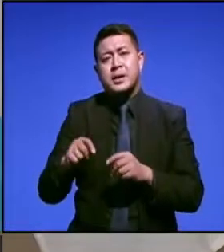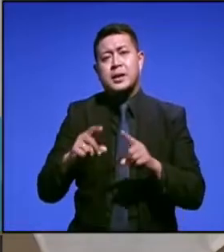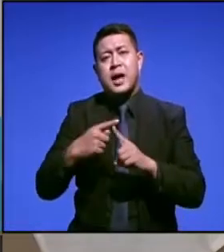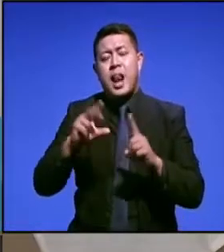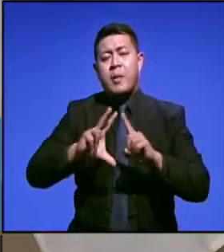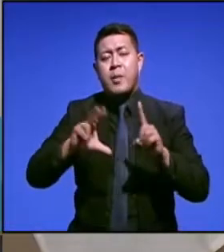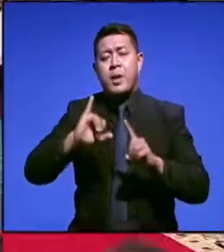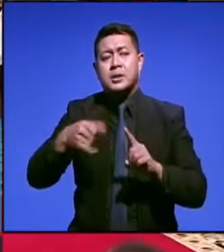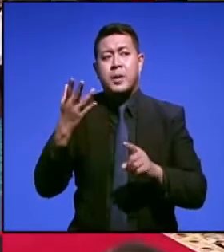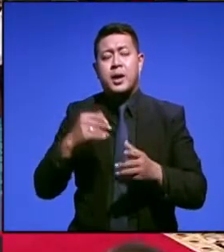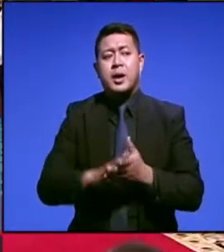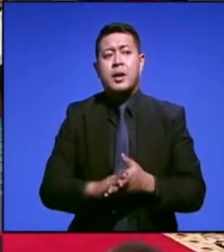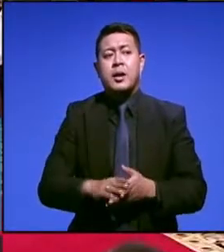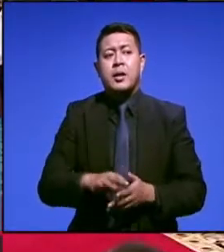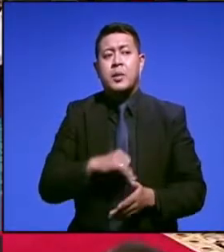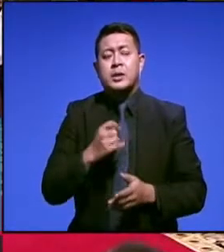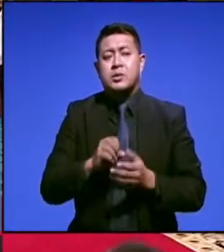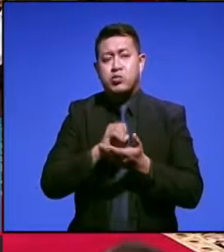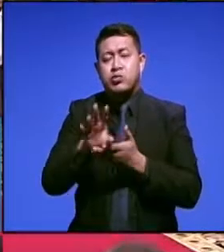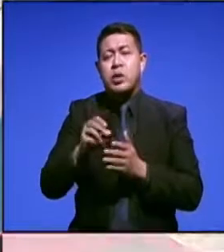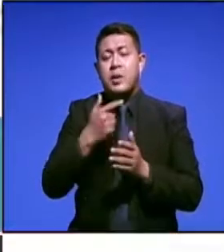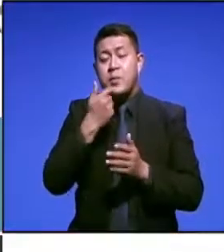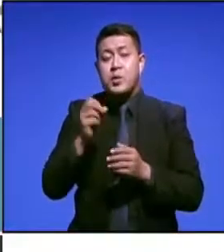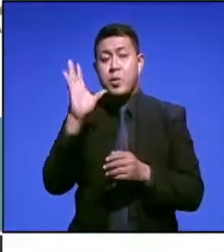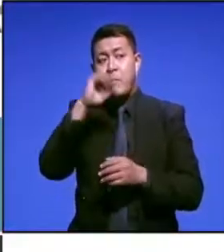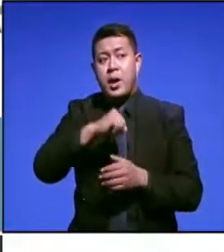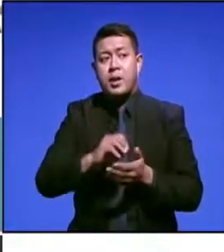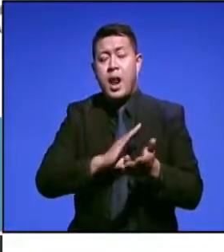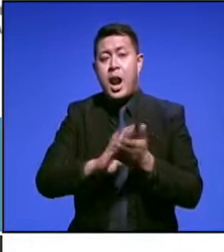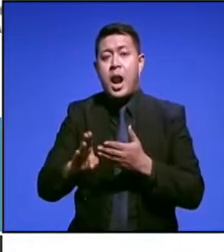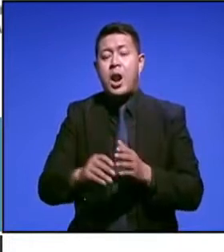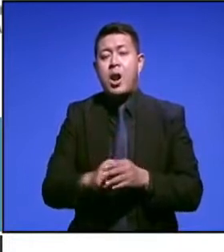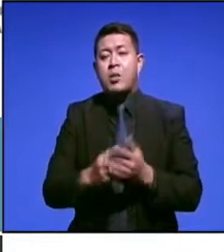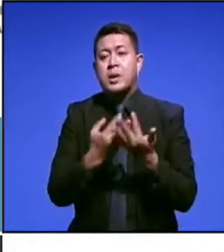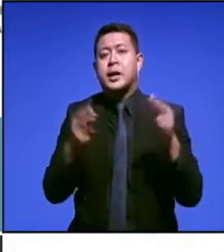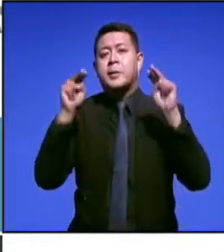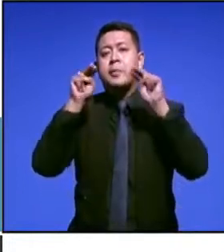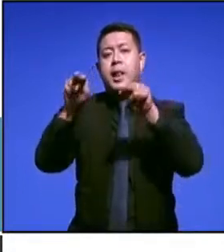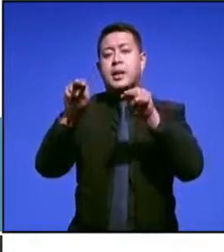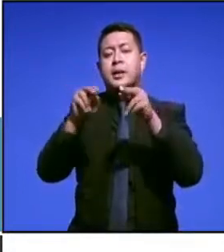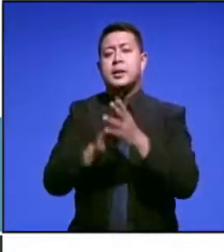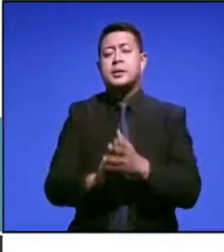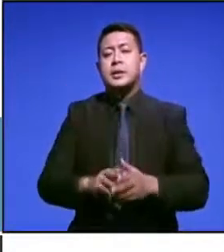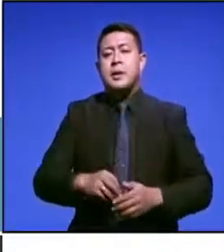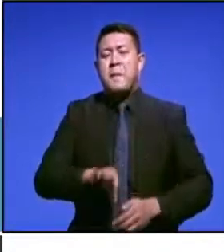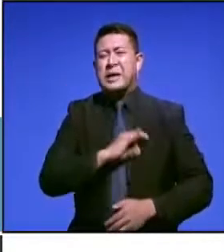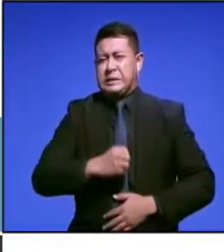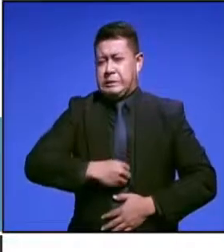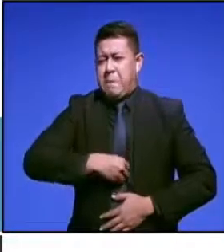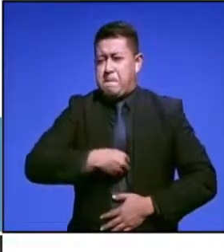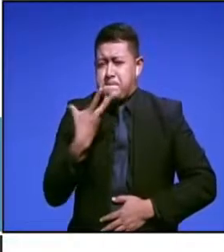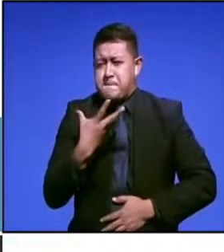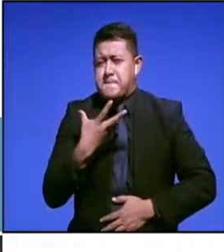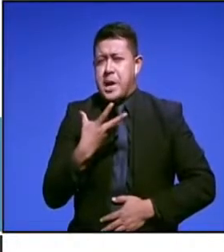lalu. Video kemarahan Presiden ini dirilis minggu malam kemarin dan langsung menjadi perhatian masyarakat. Kejengkelan Presiden